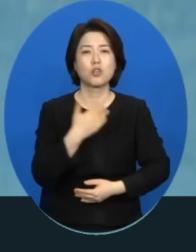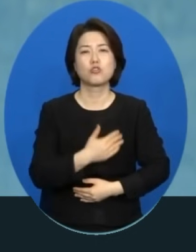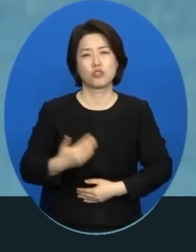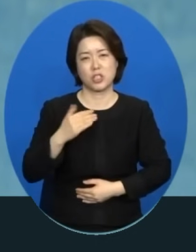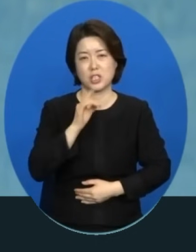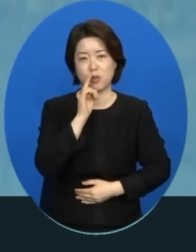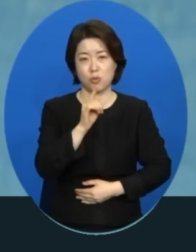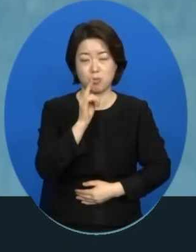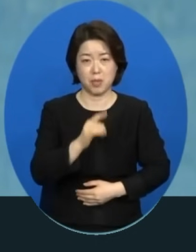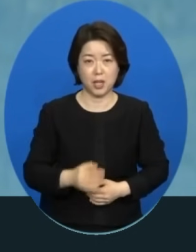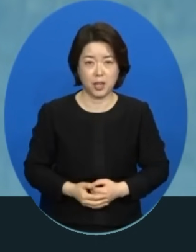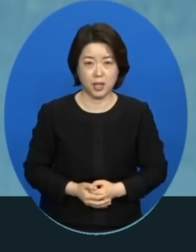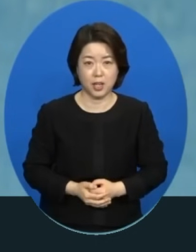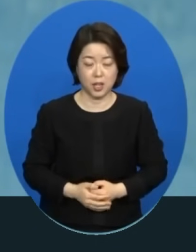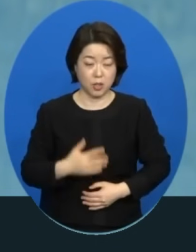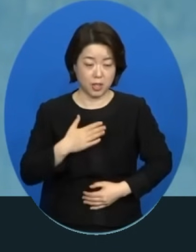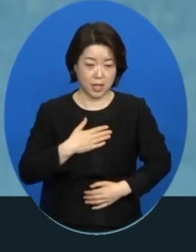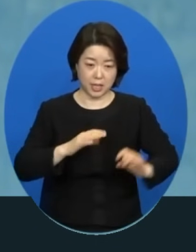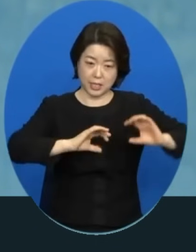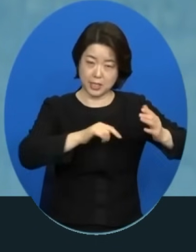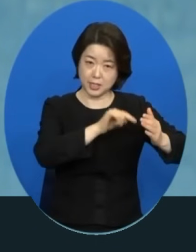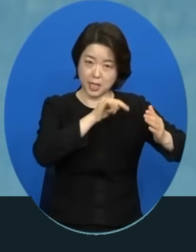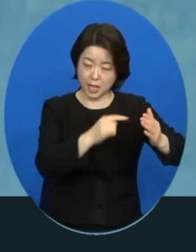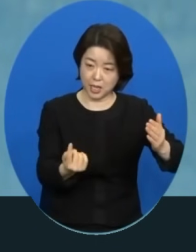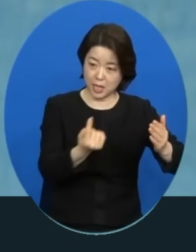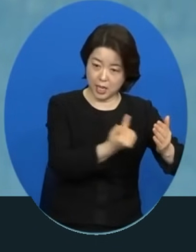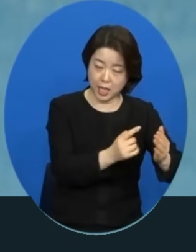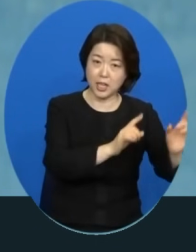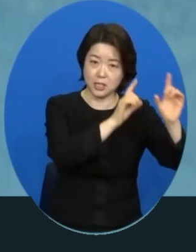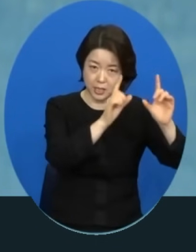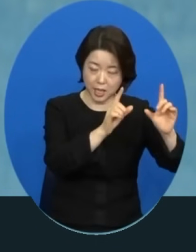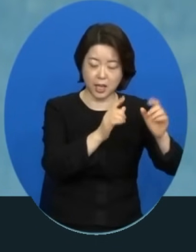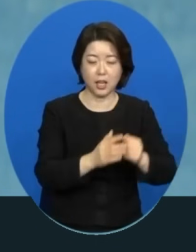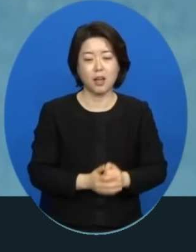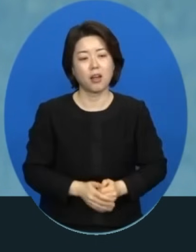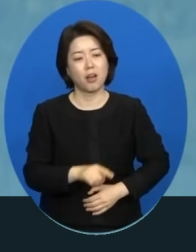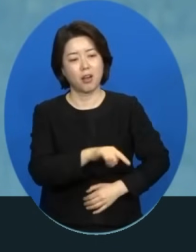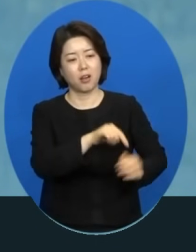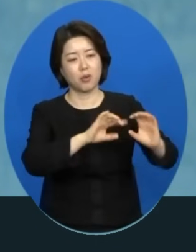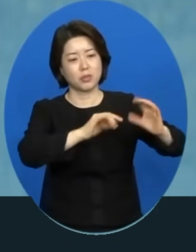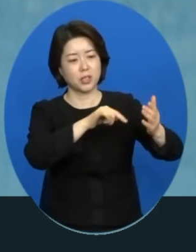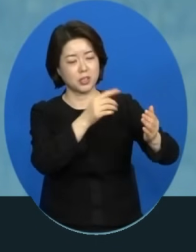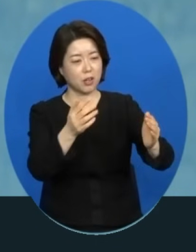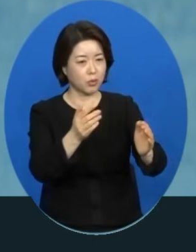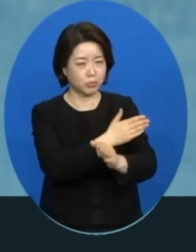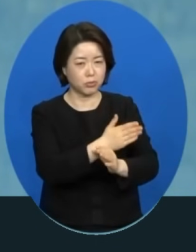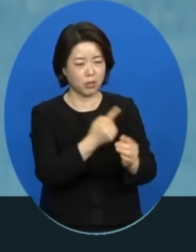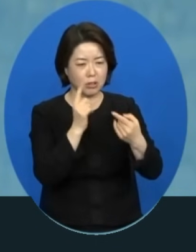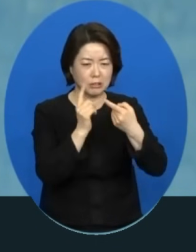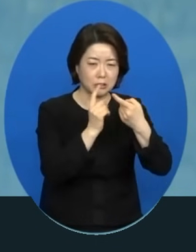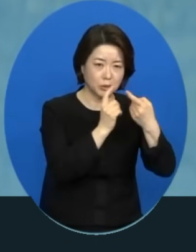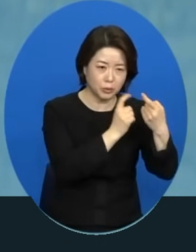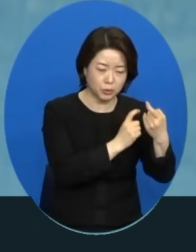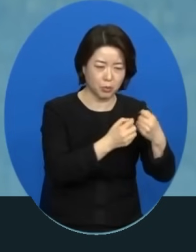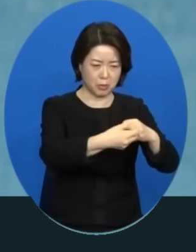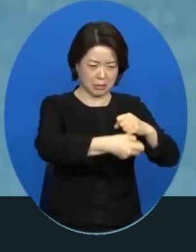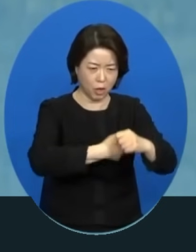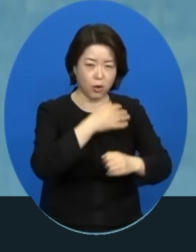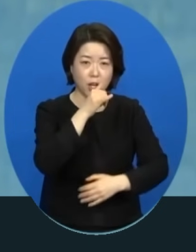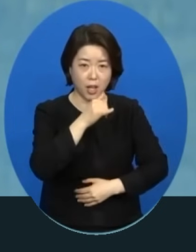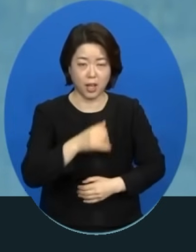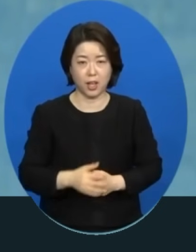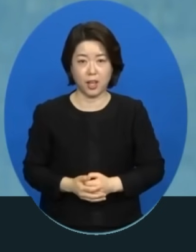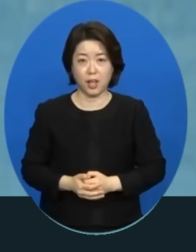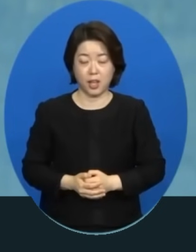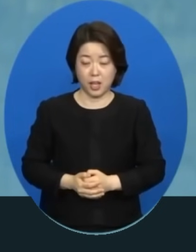우리가 세상 안에서 살면서 세상으로부터 세속성의 영향을 받습니다. 그러니까 우리 육체 안에도 세속성이 있지만